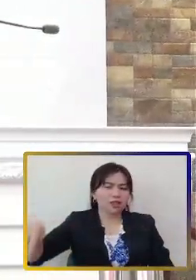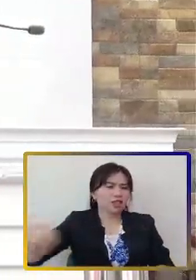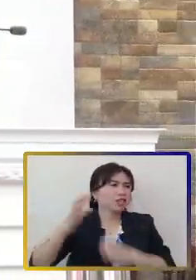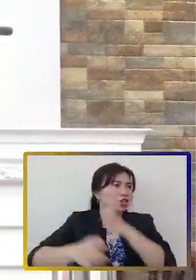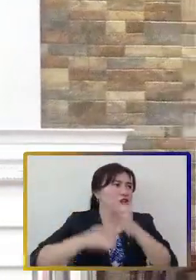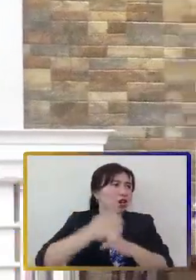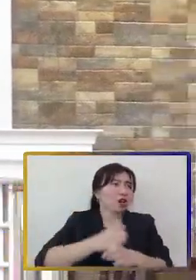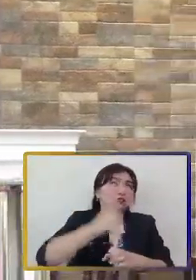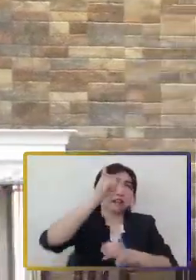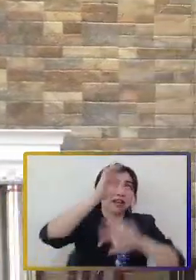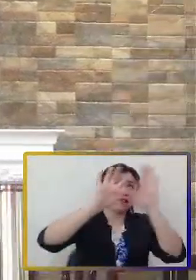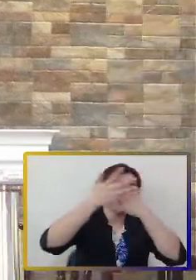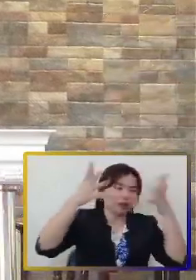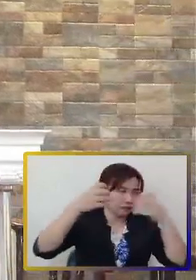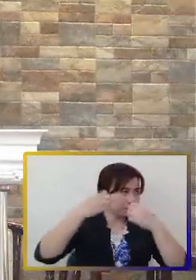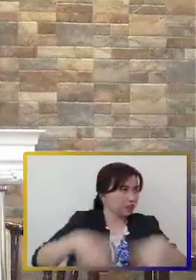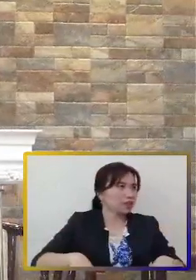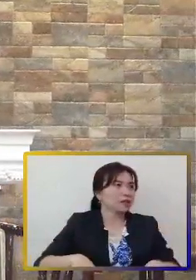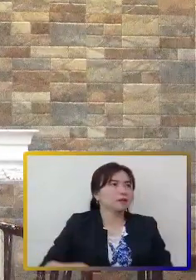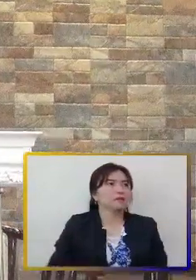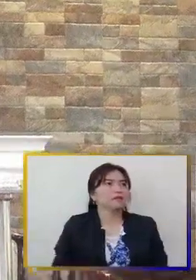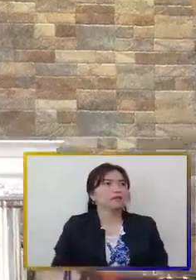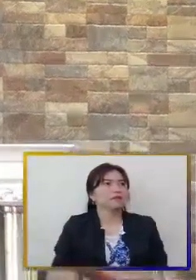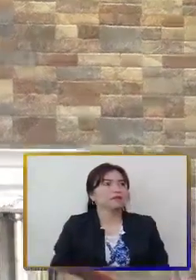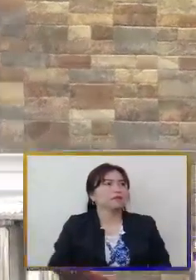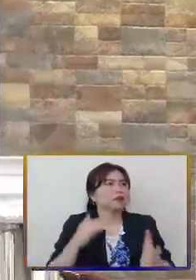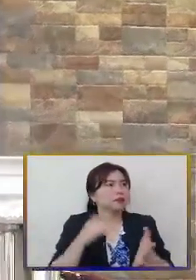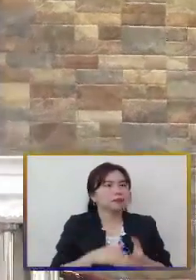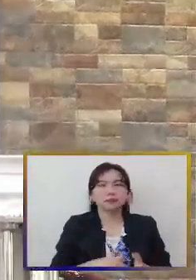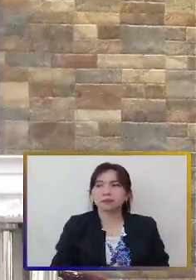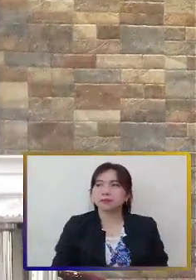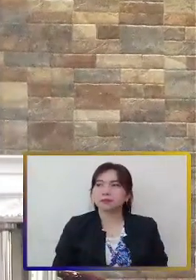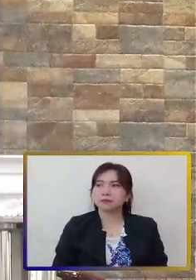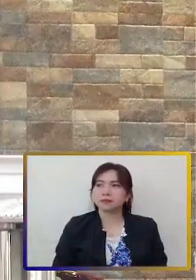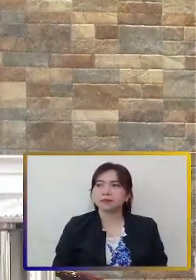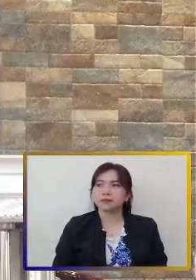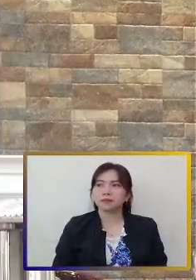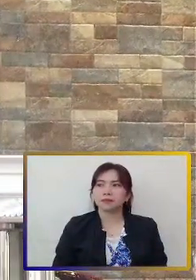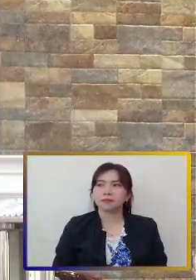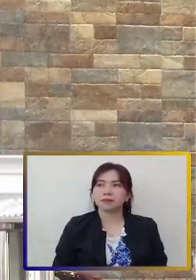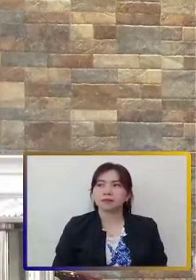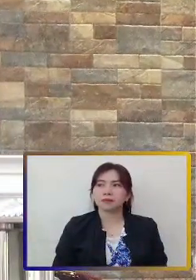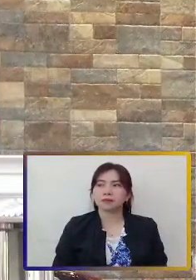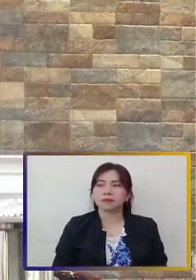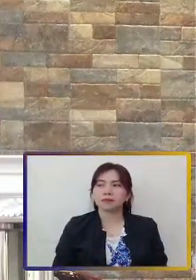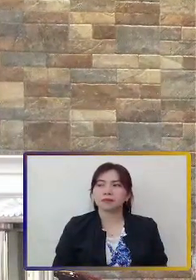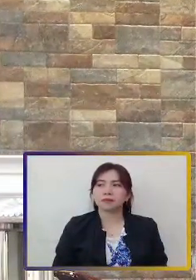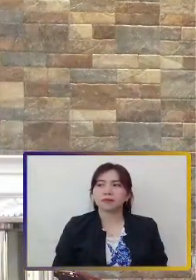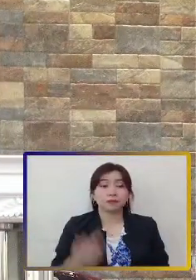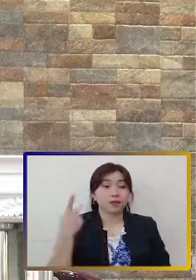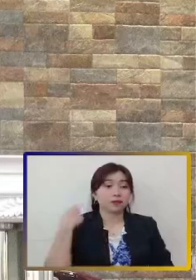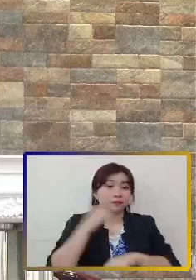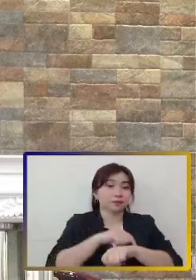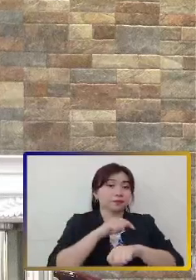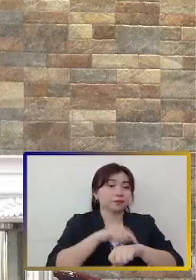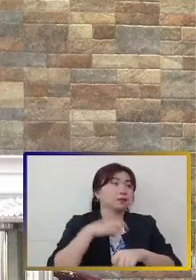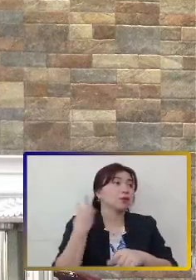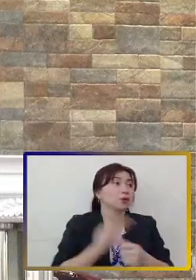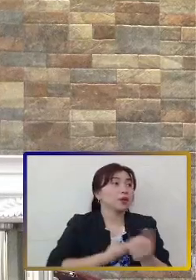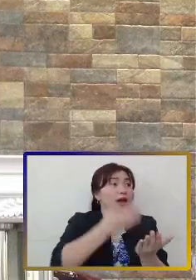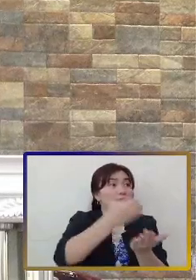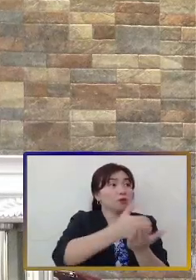Alam niyo mga kapatid We We avoid Tingan niyo po We avoid There are times that we avoid